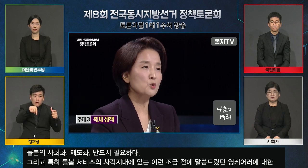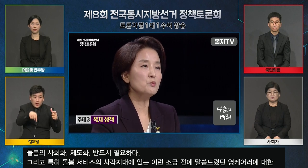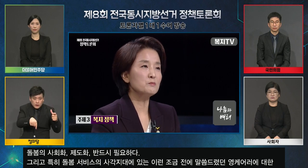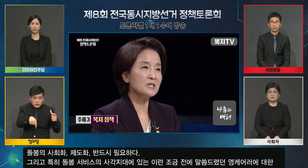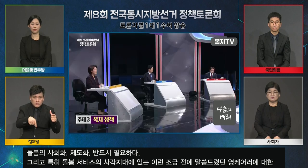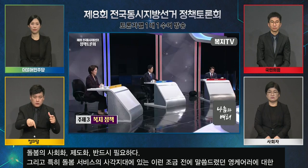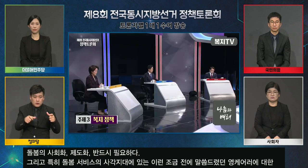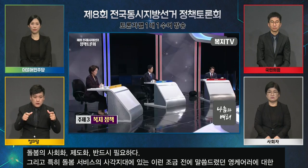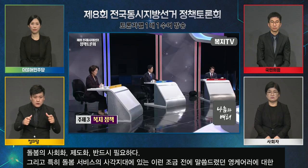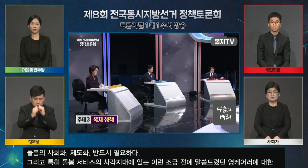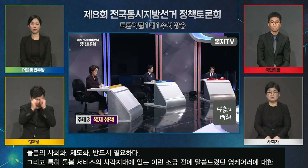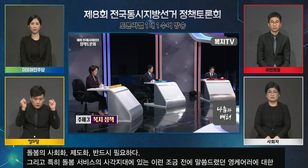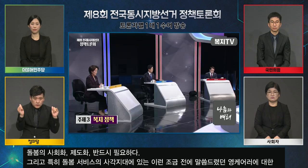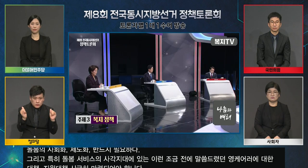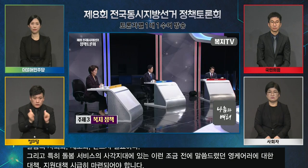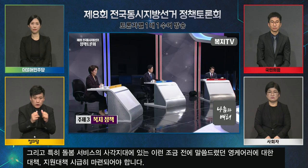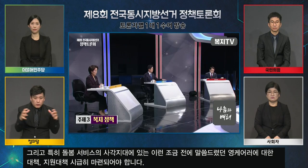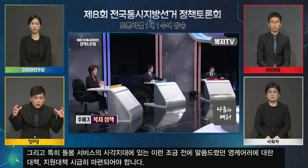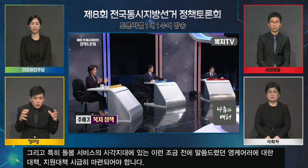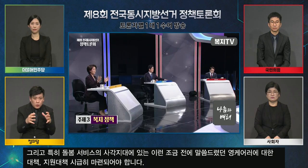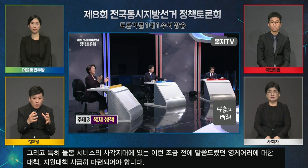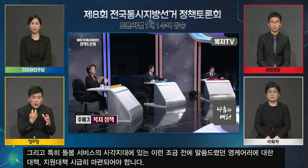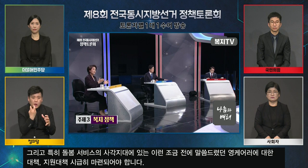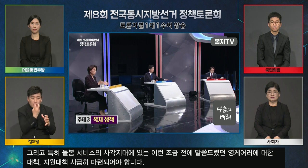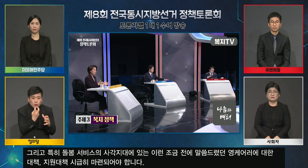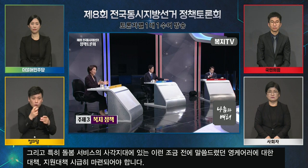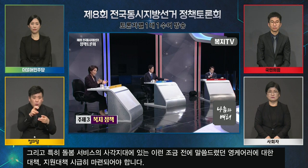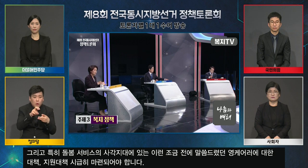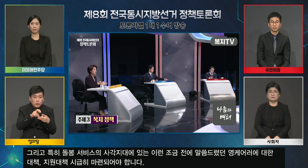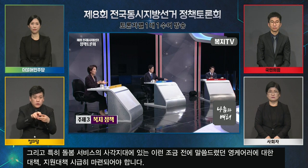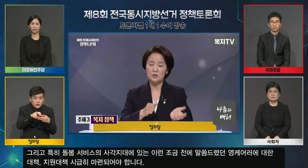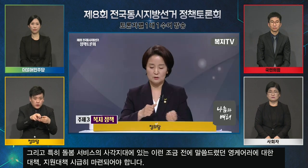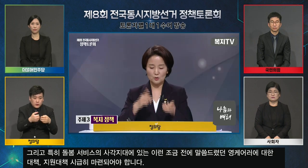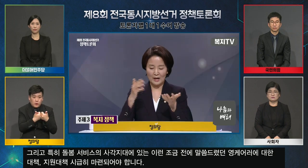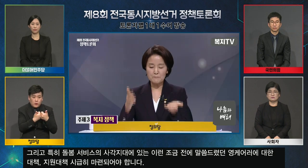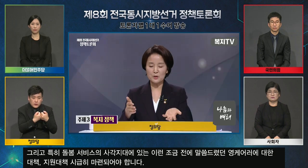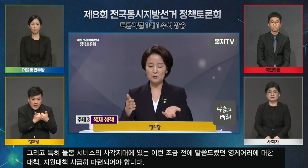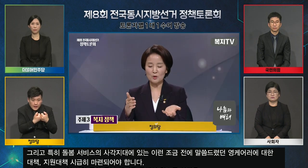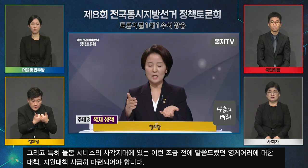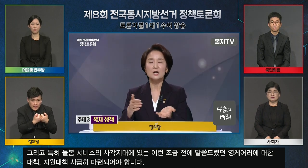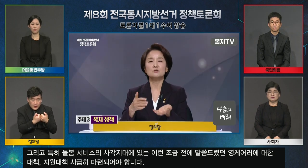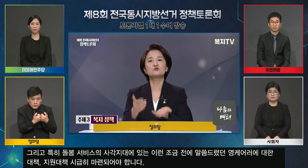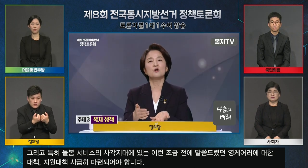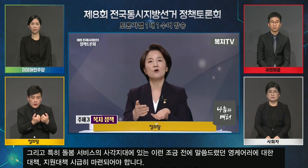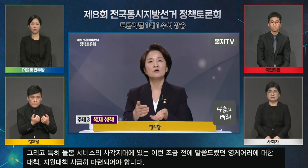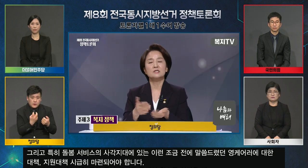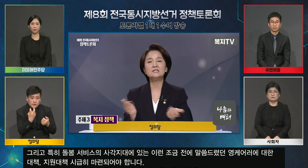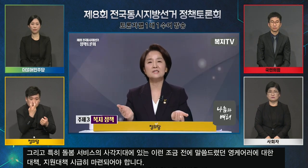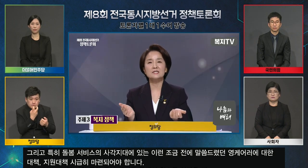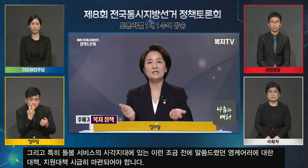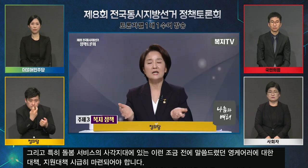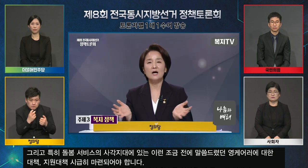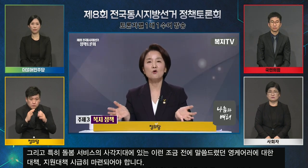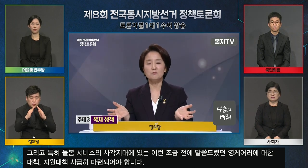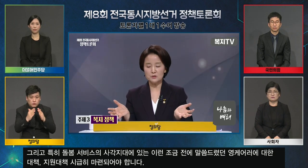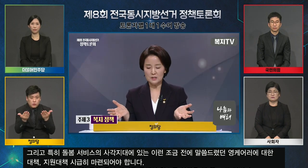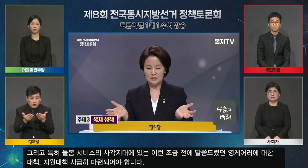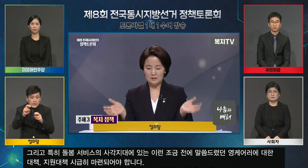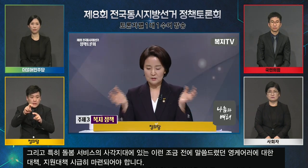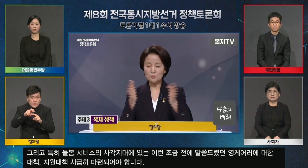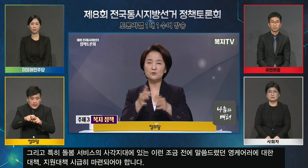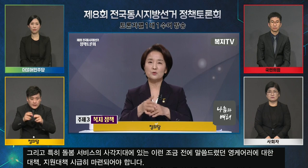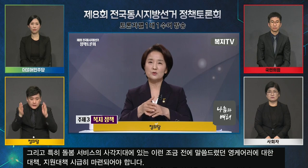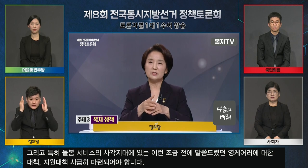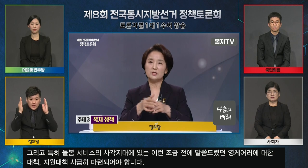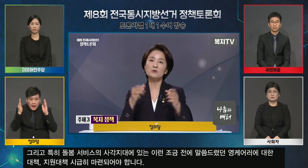통합 돌봄센터를 통해서 원스톱 상담을 해주고 또 간병과 주거, 일자리, 학업을